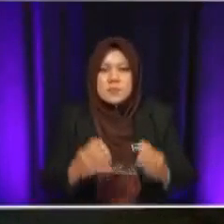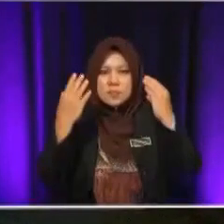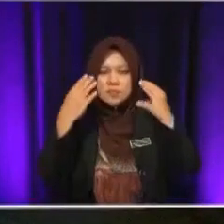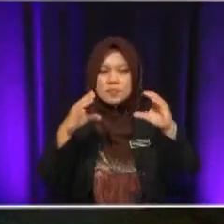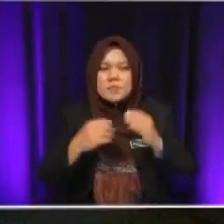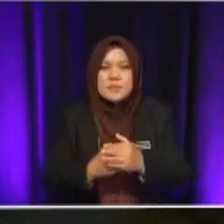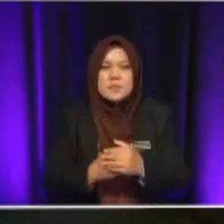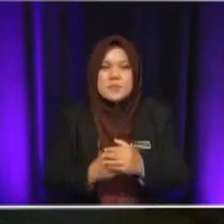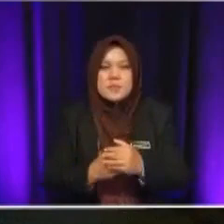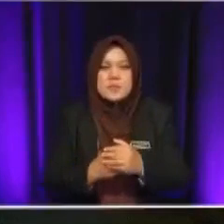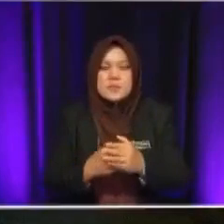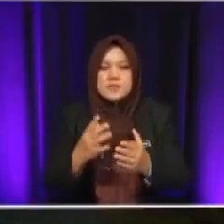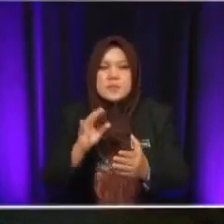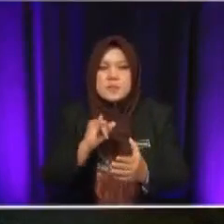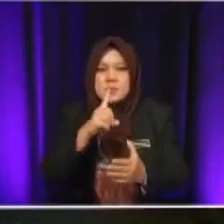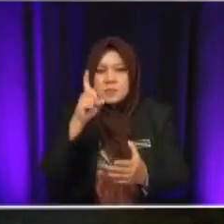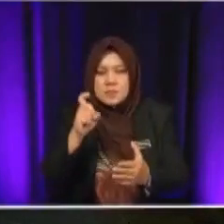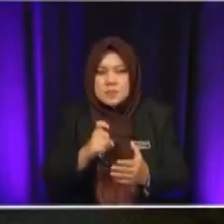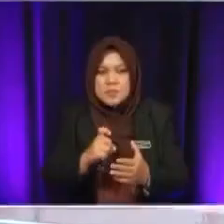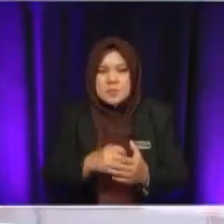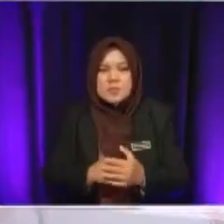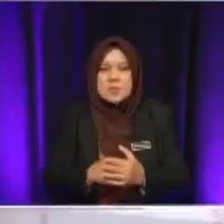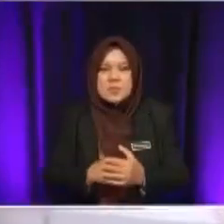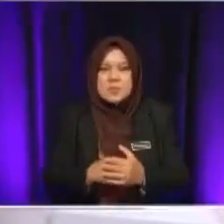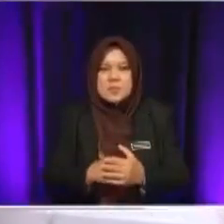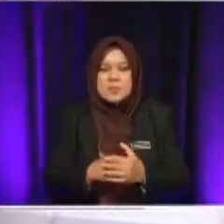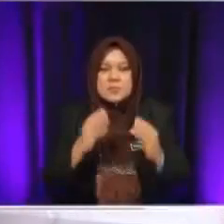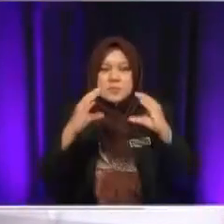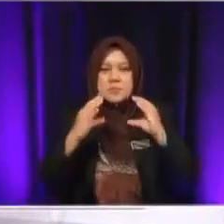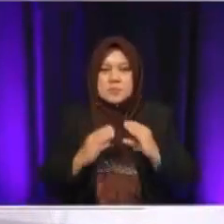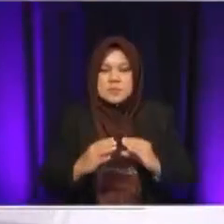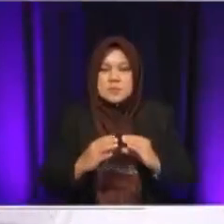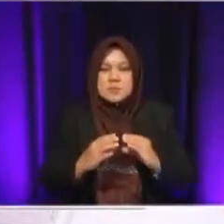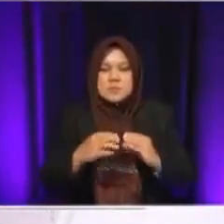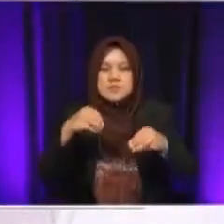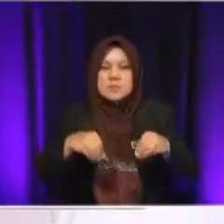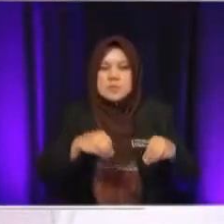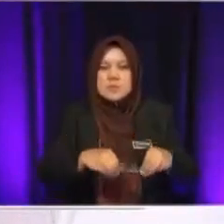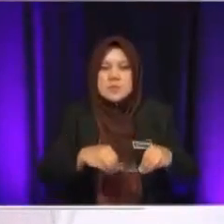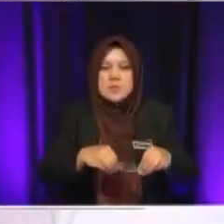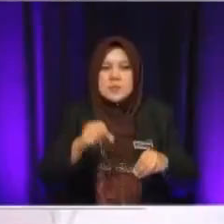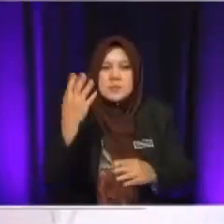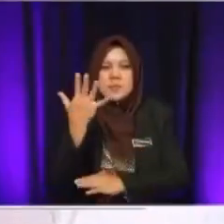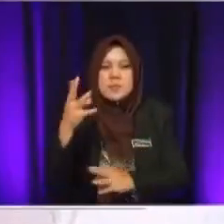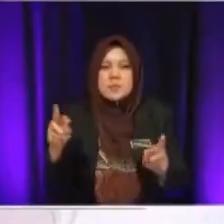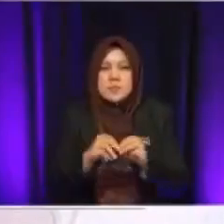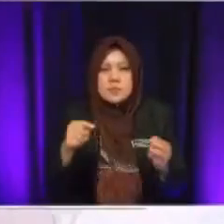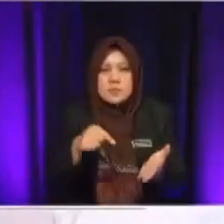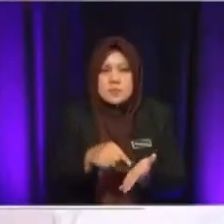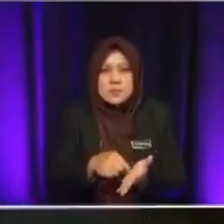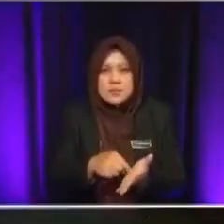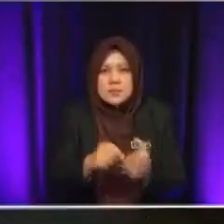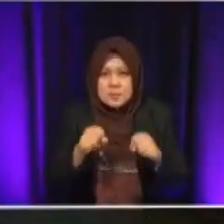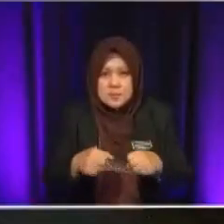Cikgu, tak cikgu, saya teruja ni cikgu, saya tak pernah nampak cara penanaman pokok macam ni. Boleh ke ikan tu hidup